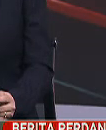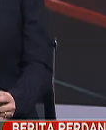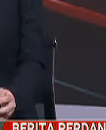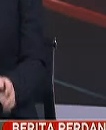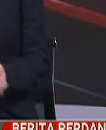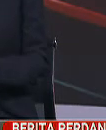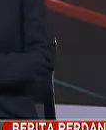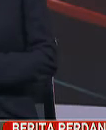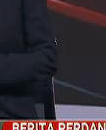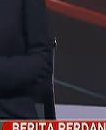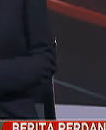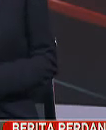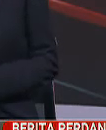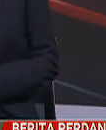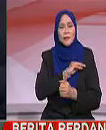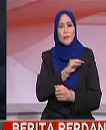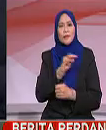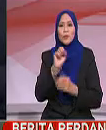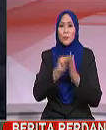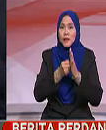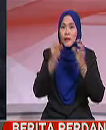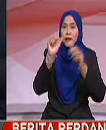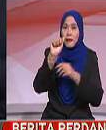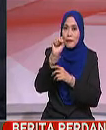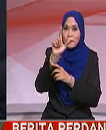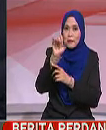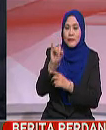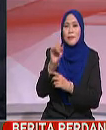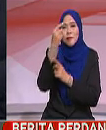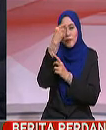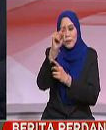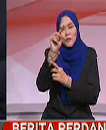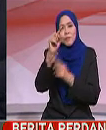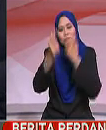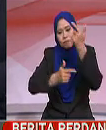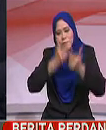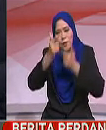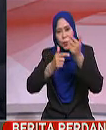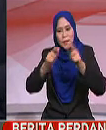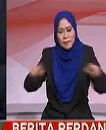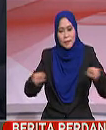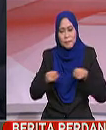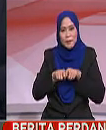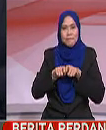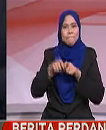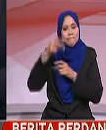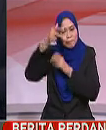hingga menggamit timbalan Menteri Tenaga dan Sumber Asli Ali Biju untuk melawat set penggambaran di Janda Baik,